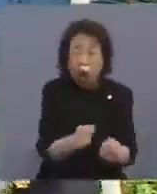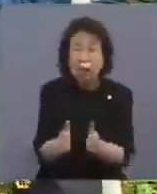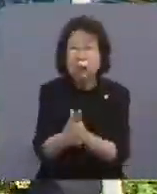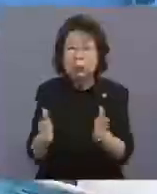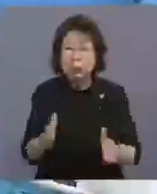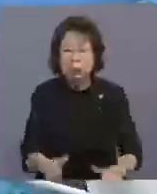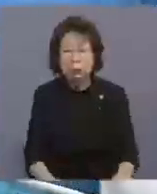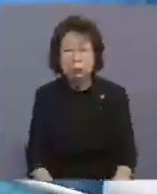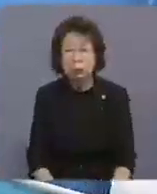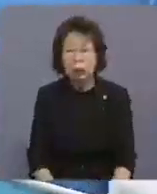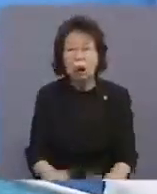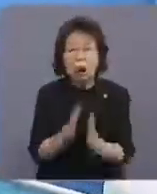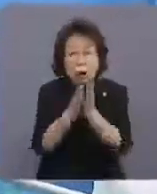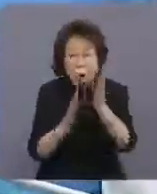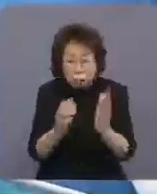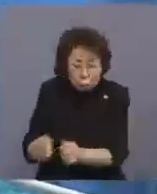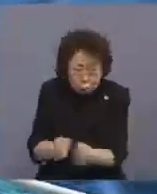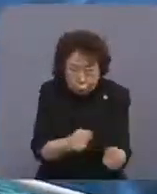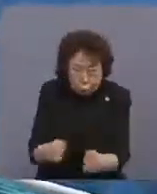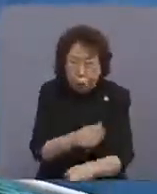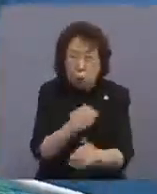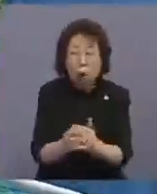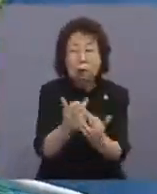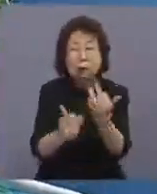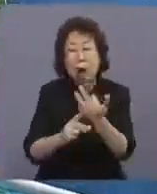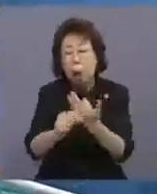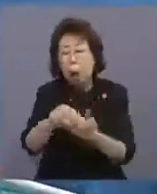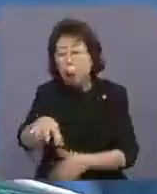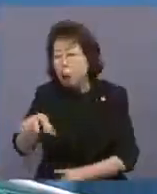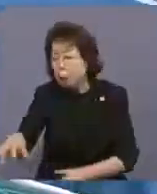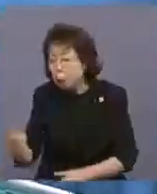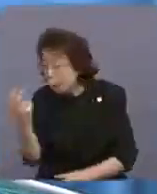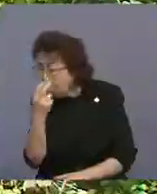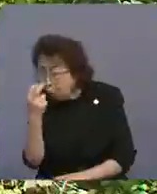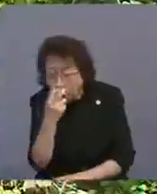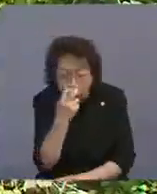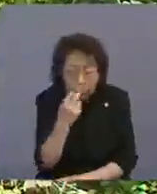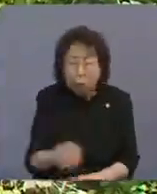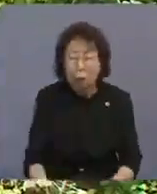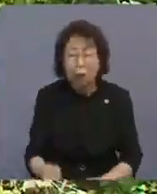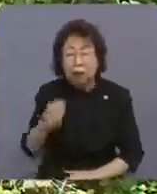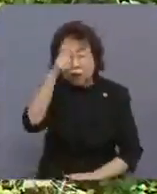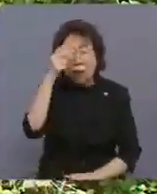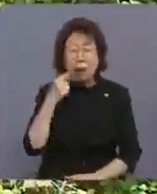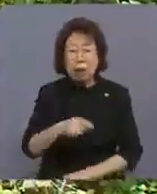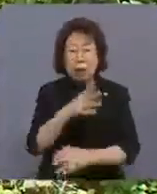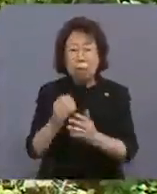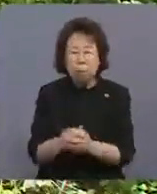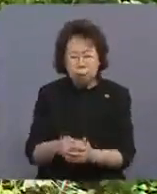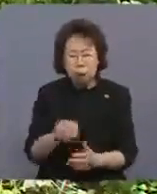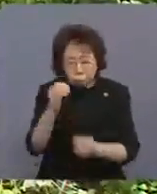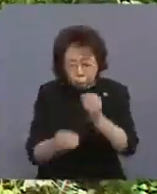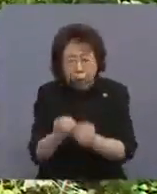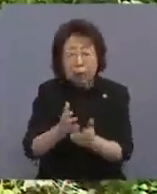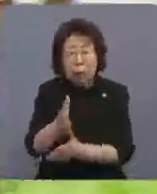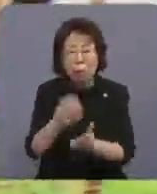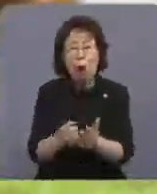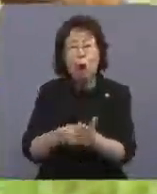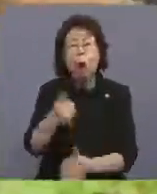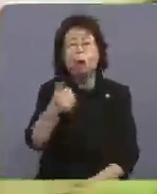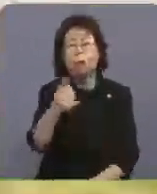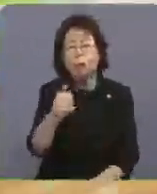시작합니다. 풀숲을 파헤치는 등 야산 구석구석을 뒤집니다. 경찰은 기동대와 과학수사대 등 10여